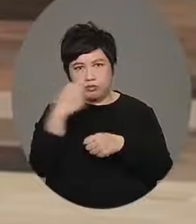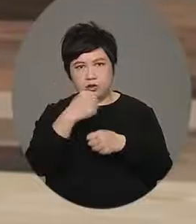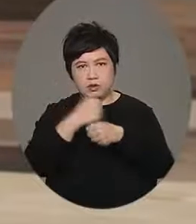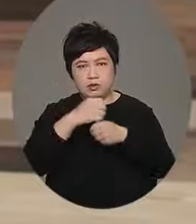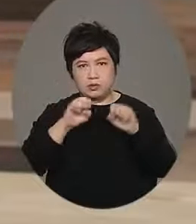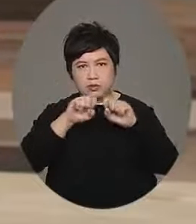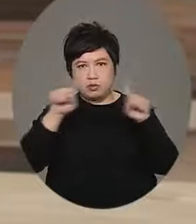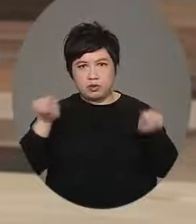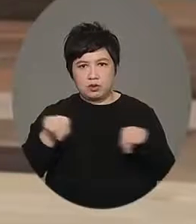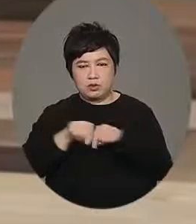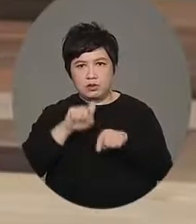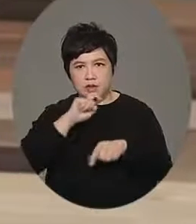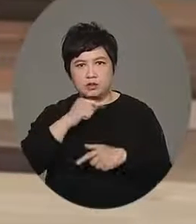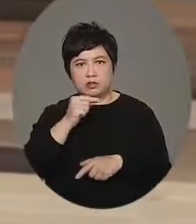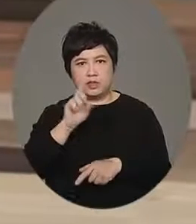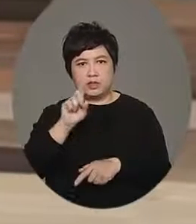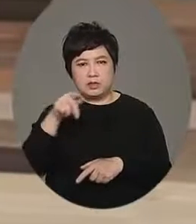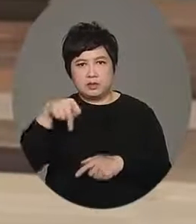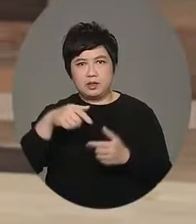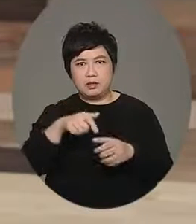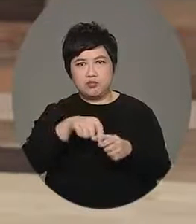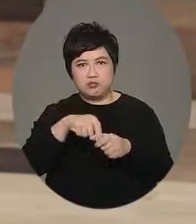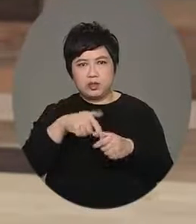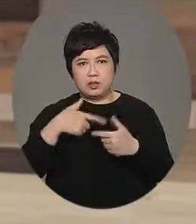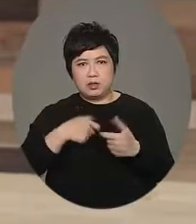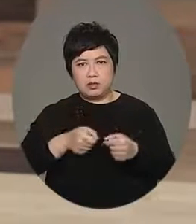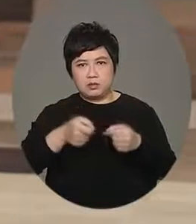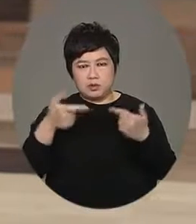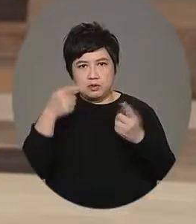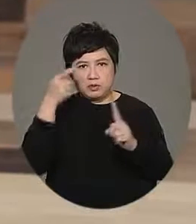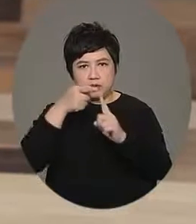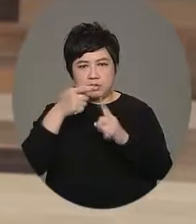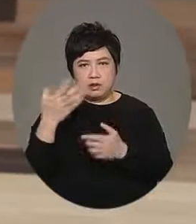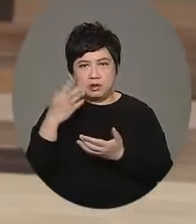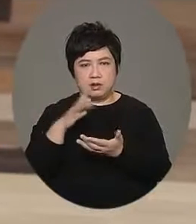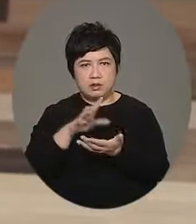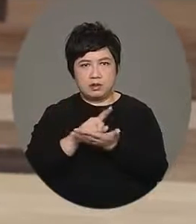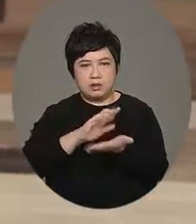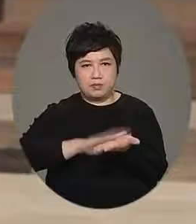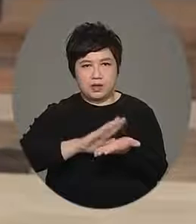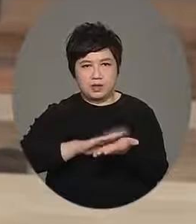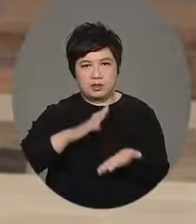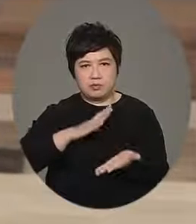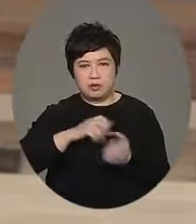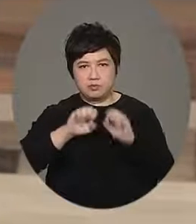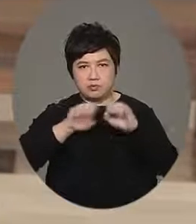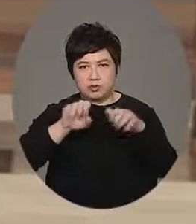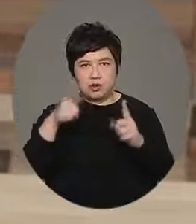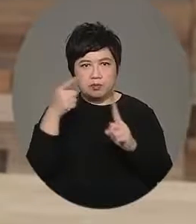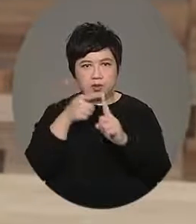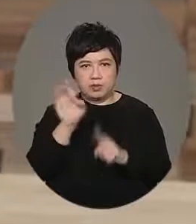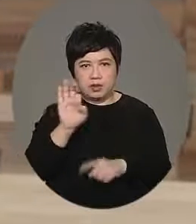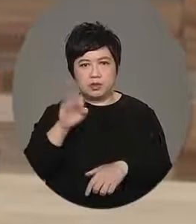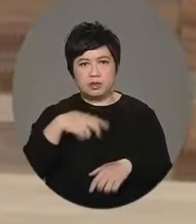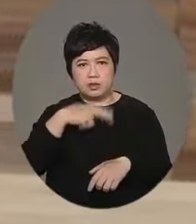有 GDP 增長目標和回顧，去年疫情之下報告沒有公布 GDP 的增長目標。國家統計局